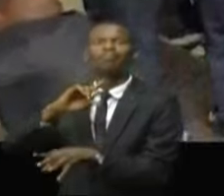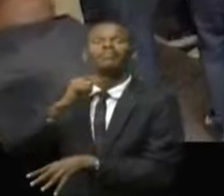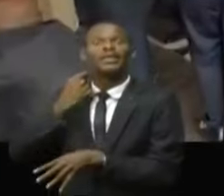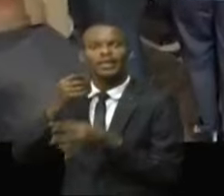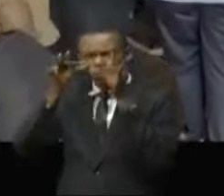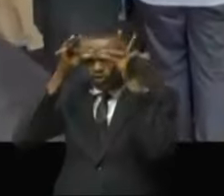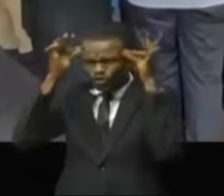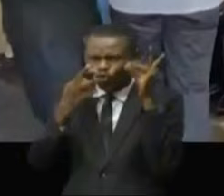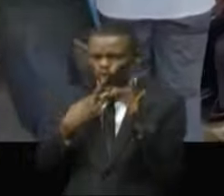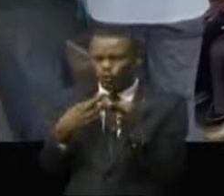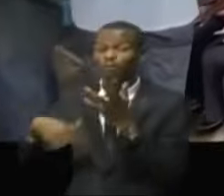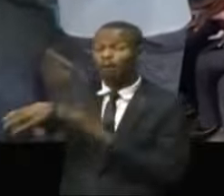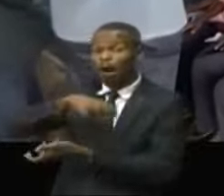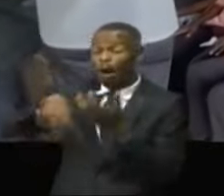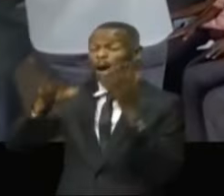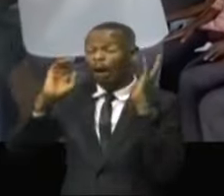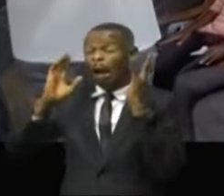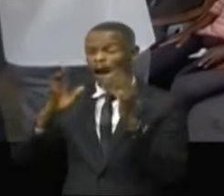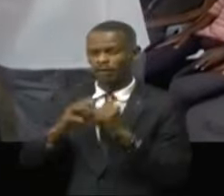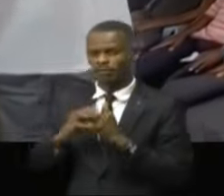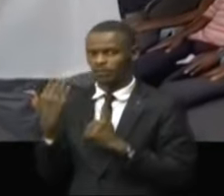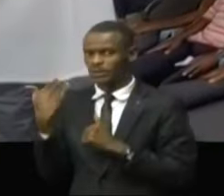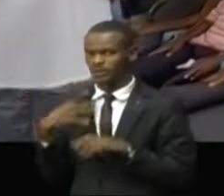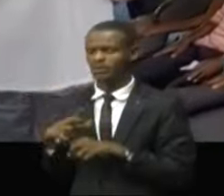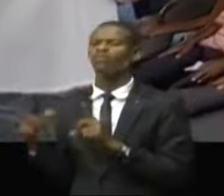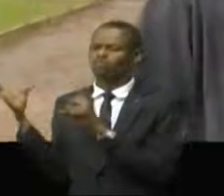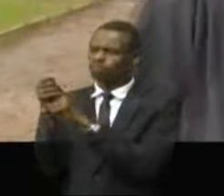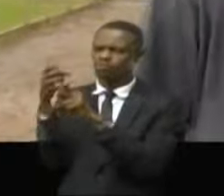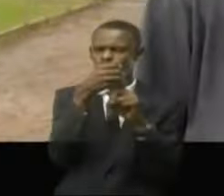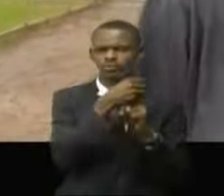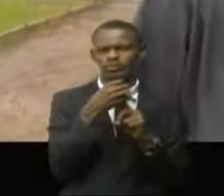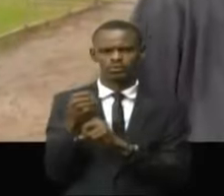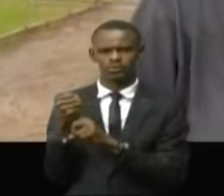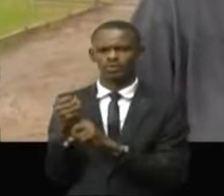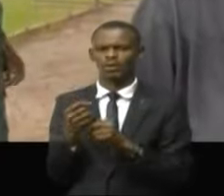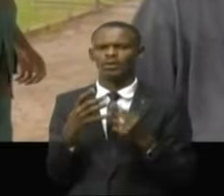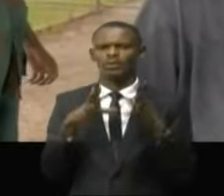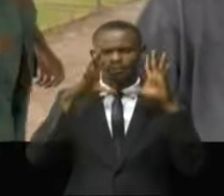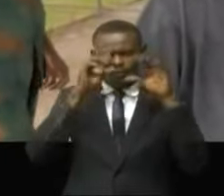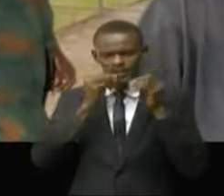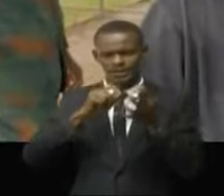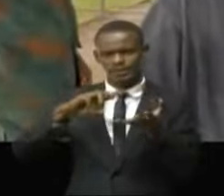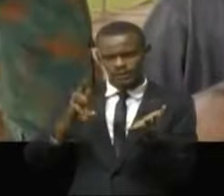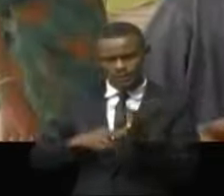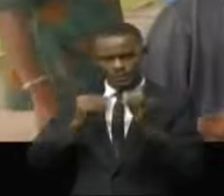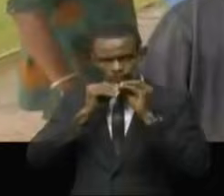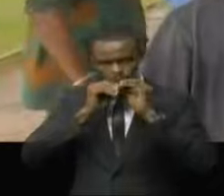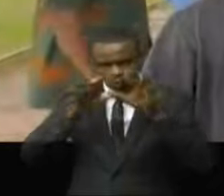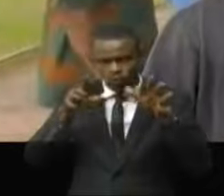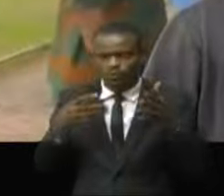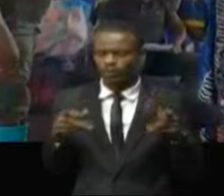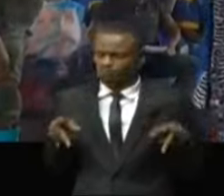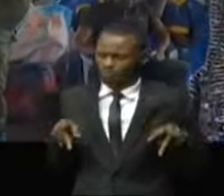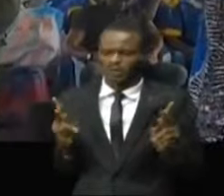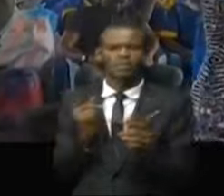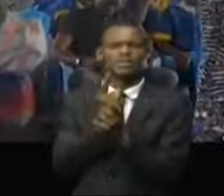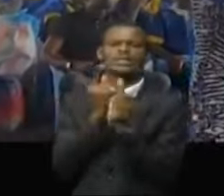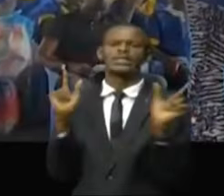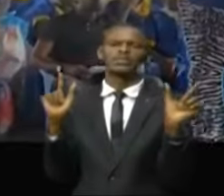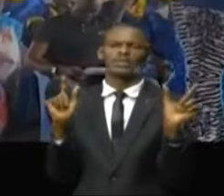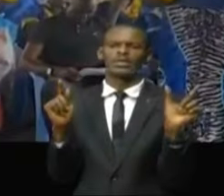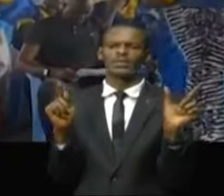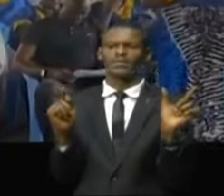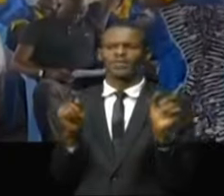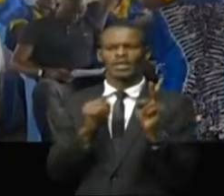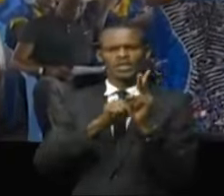de Makala d'abord pour assister à la libération des deux adeptes de Bundia Congo, Ngimba Mawetejan et Ntsimba Panzu, incarcérés depuis 15 ans. Puis à